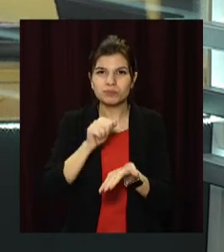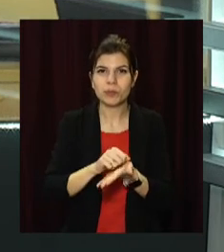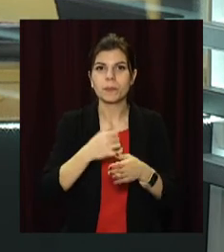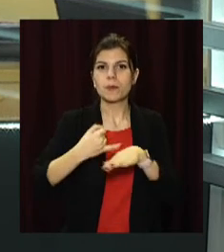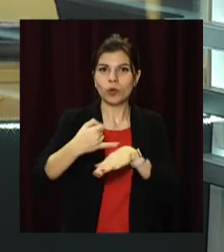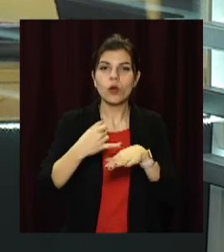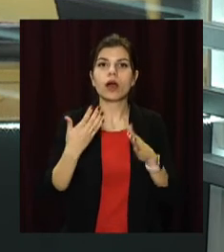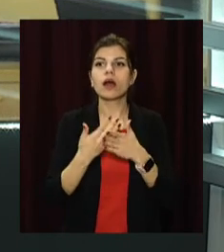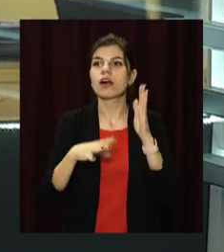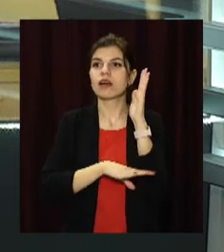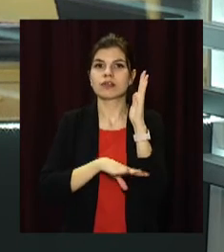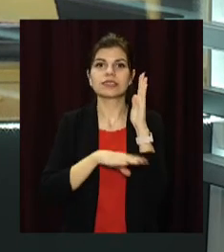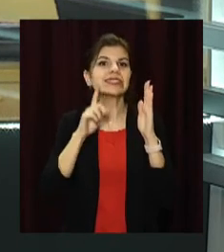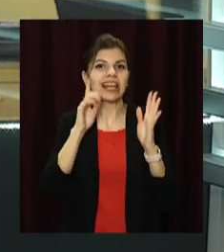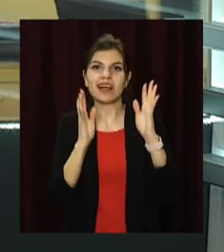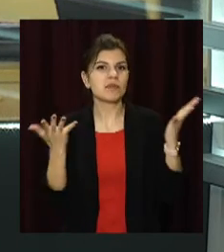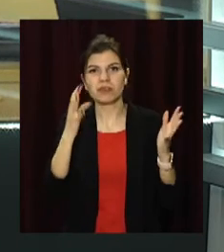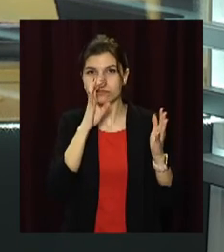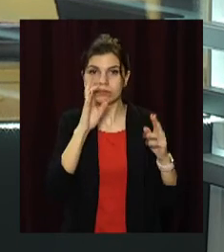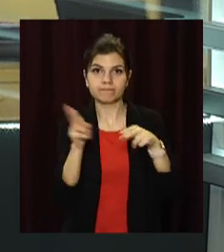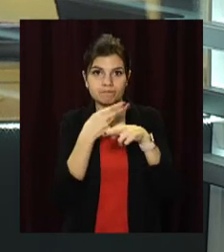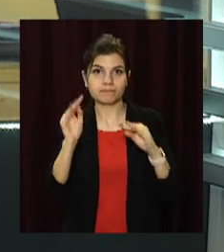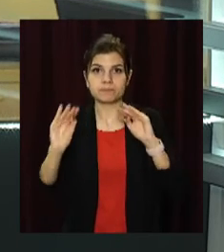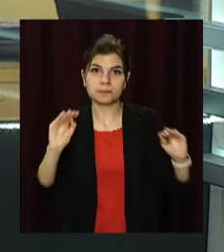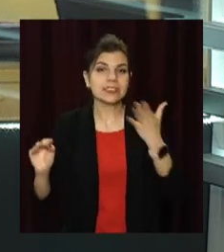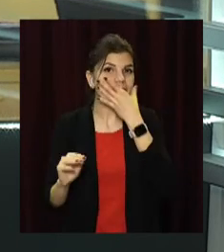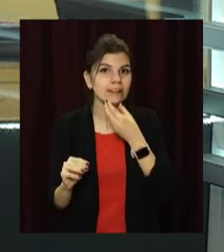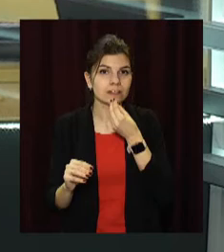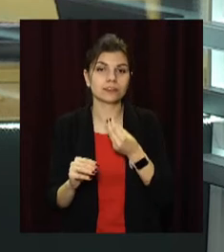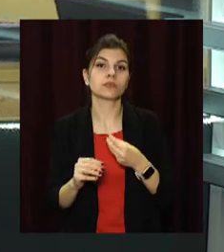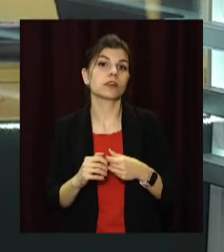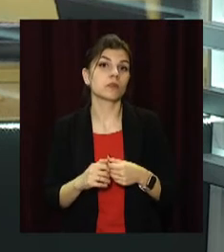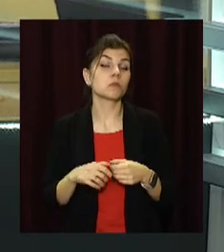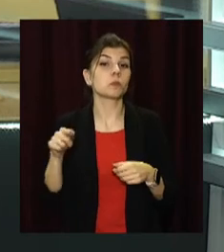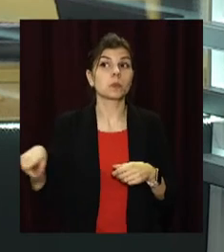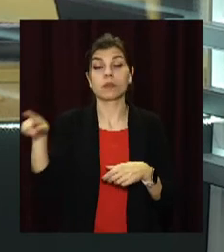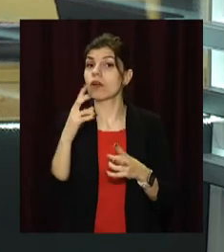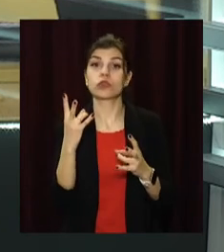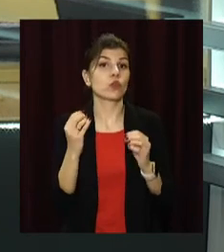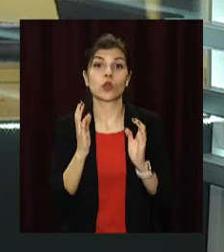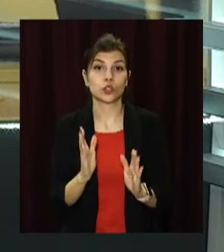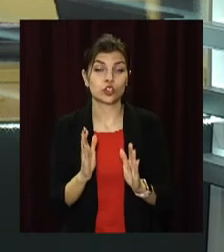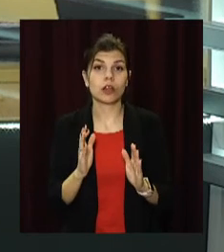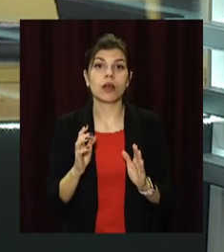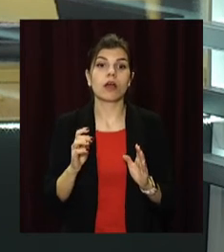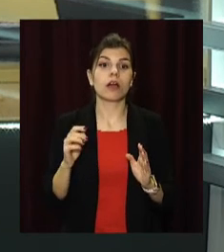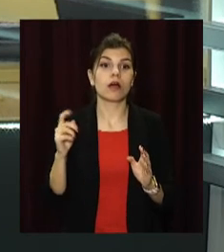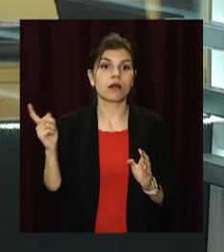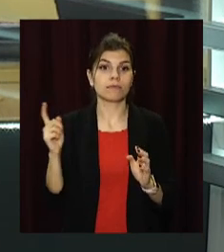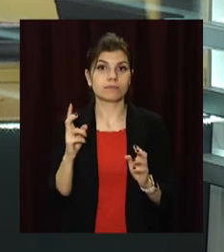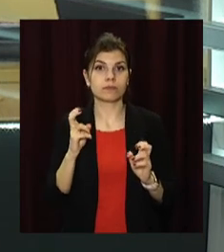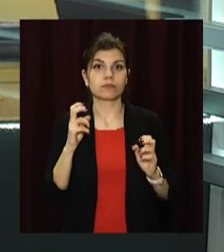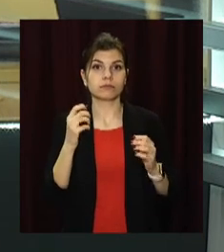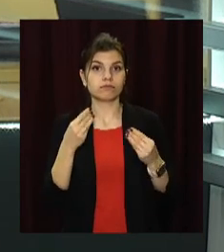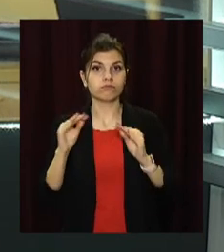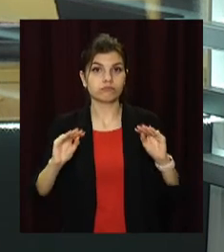парки, зелені зони та двори, а паралельно прибирають і стихійні сміттєзвалища. Вони не лише негативно позначаються на